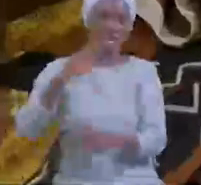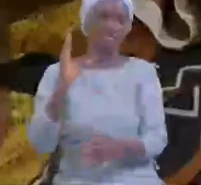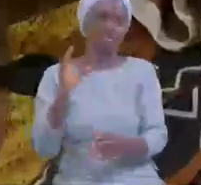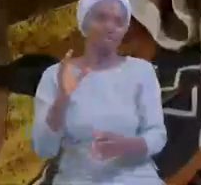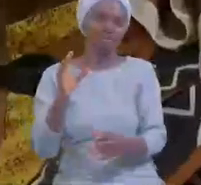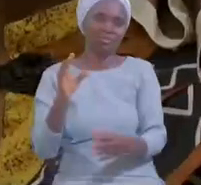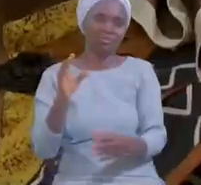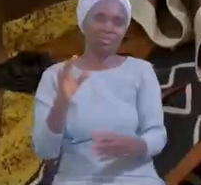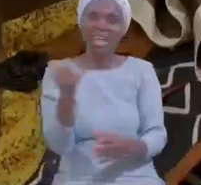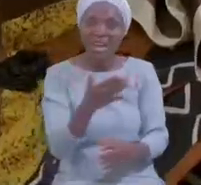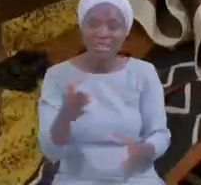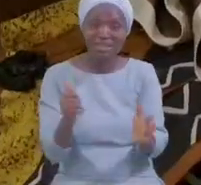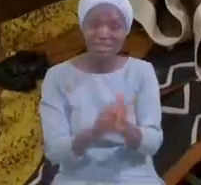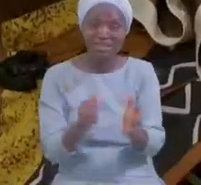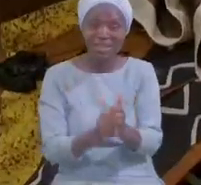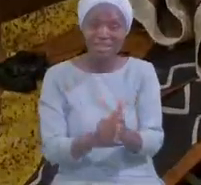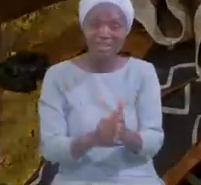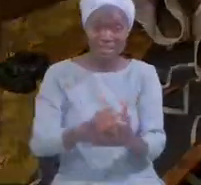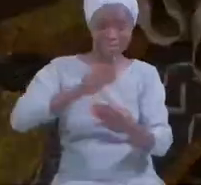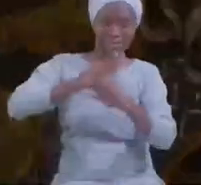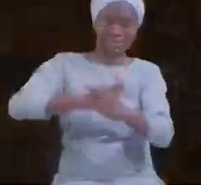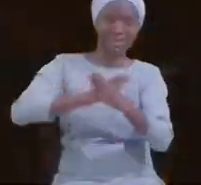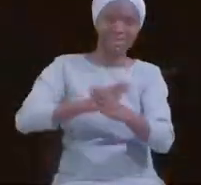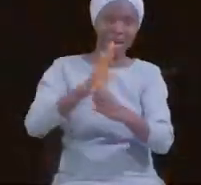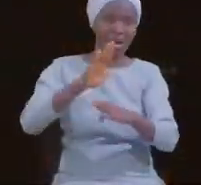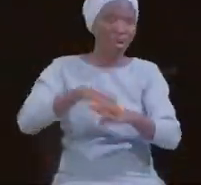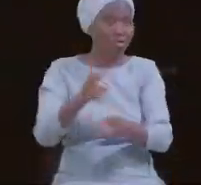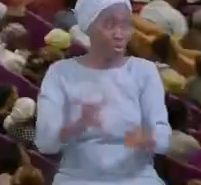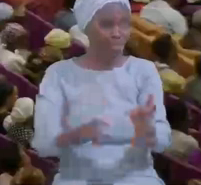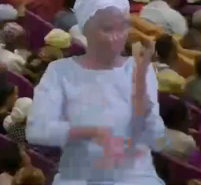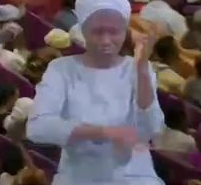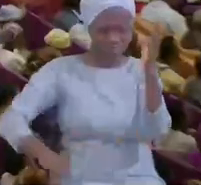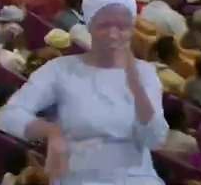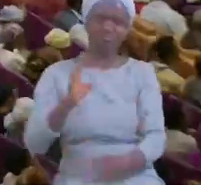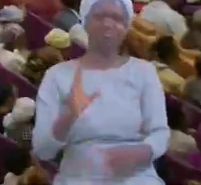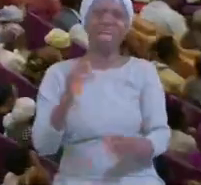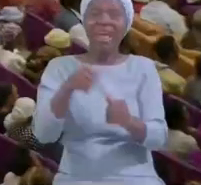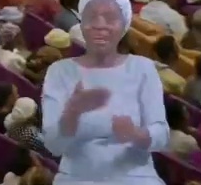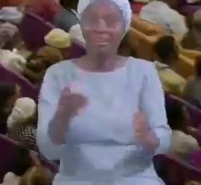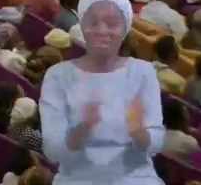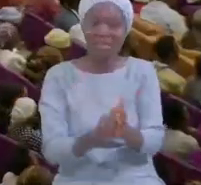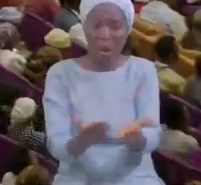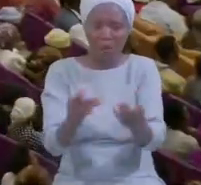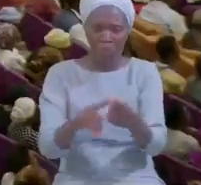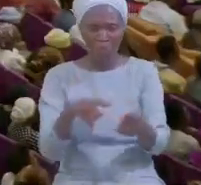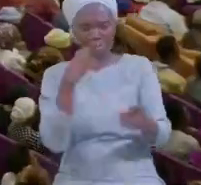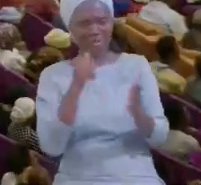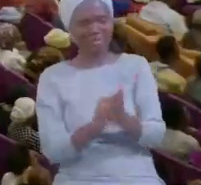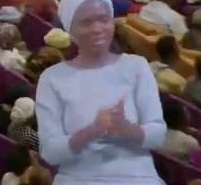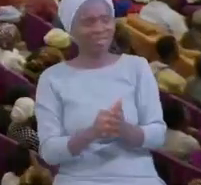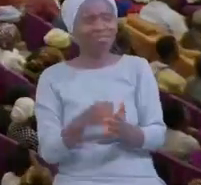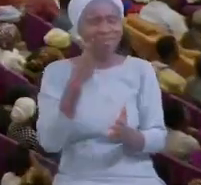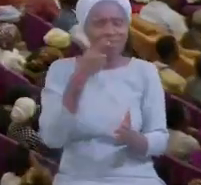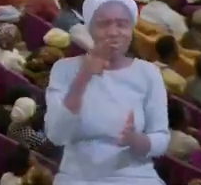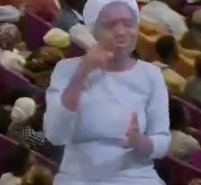tout ce qui se tient devant toi. Tu l'arraches. Tout ce qui veut dire que qui crois-tu que tu